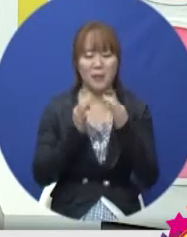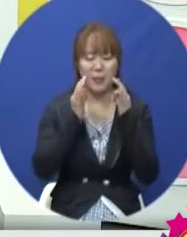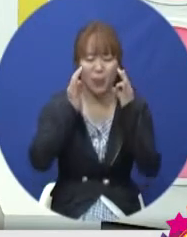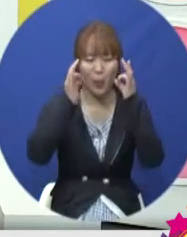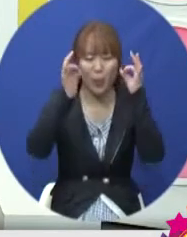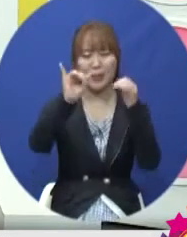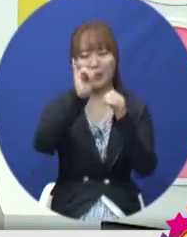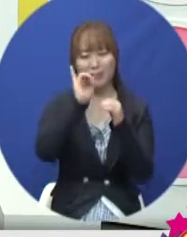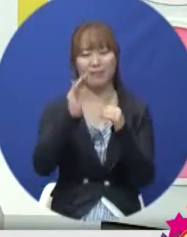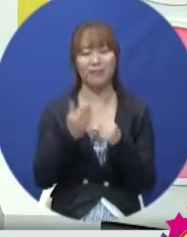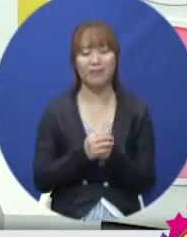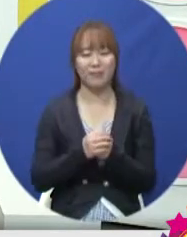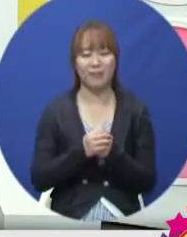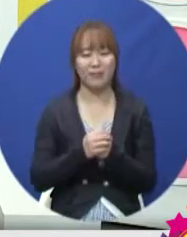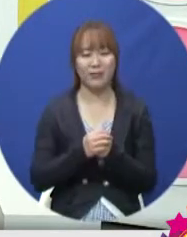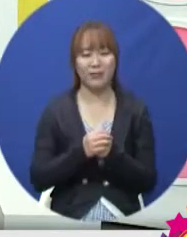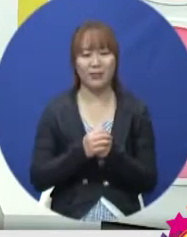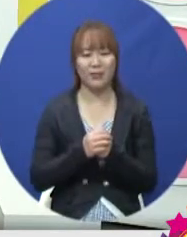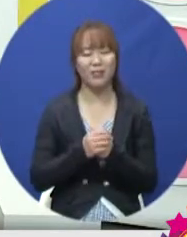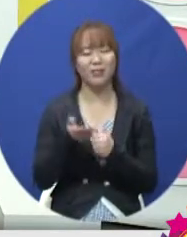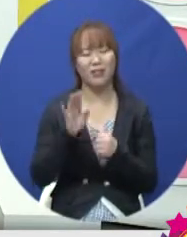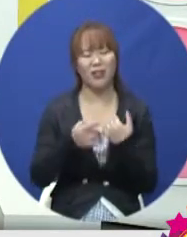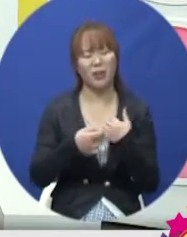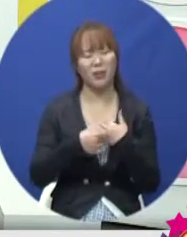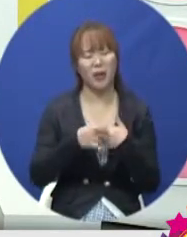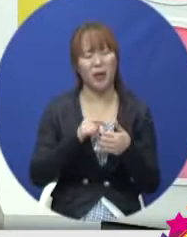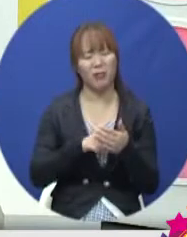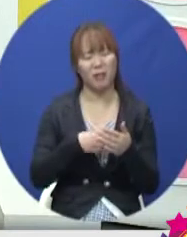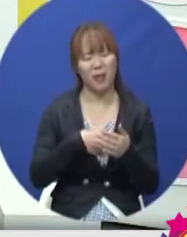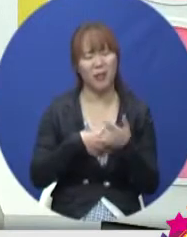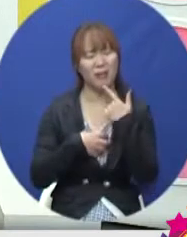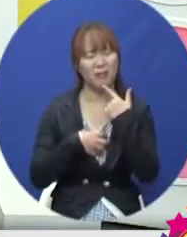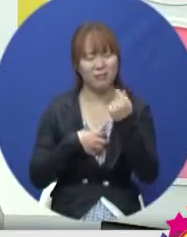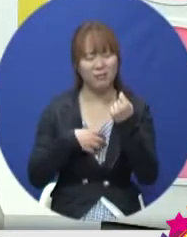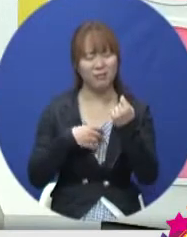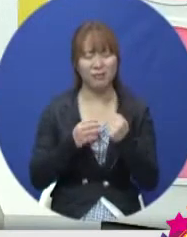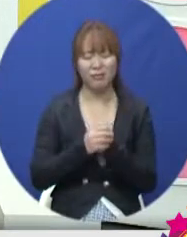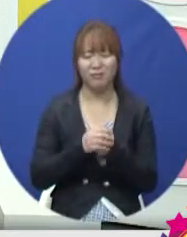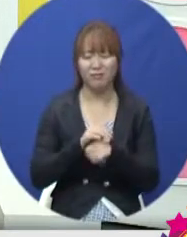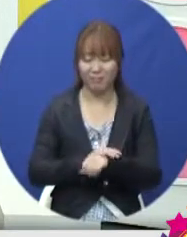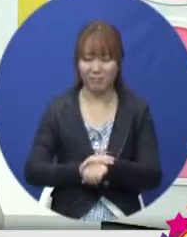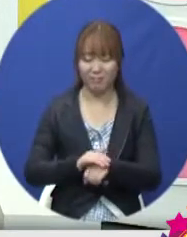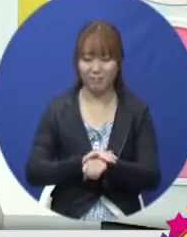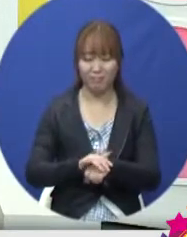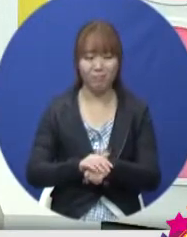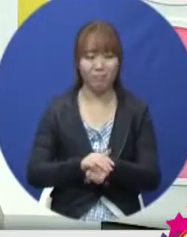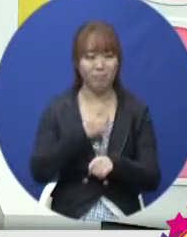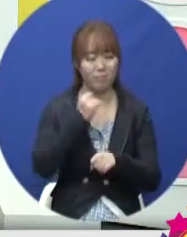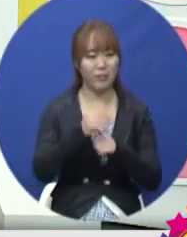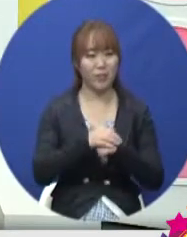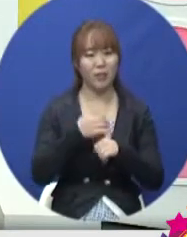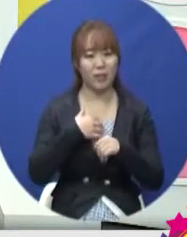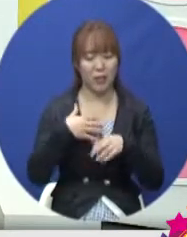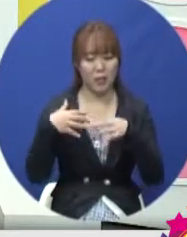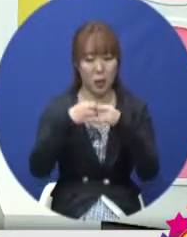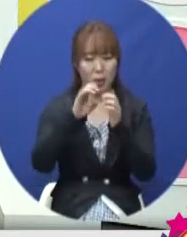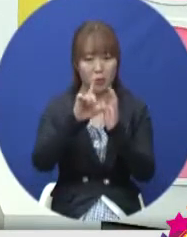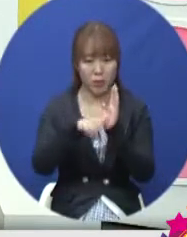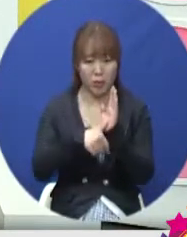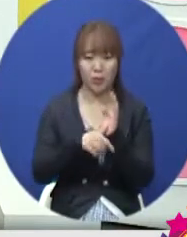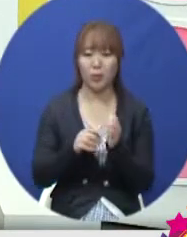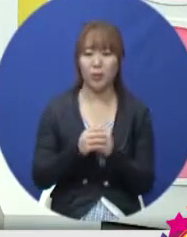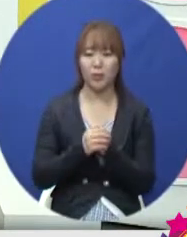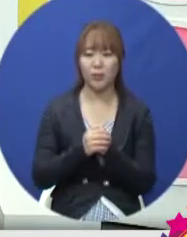노력을 하네요. 그런데도 마음은 아프죠. 그렇지만 잘하고 계십니다. 예. 예. 그러는데 이제 나 사고 났을 때 이렇게